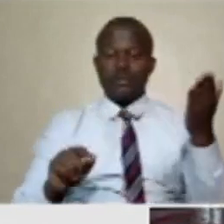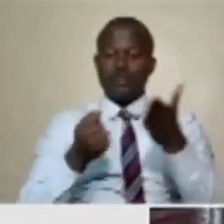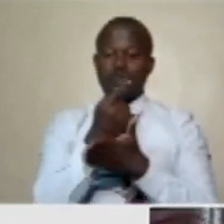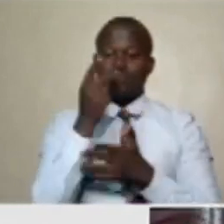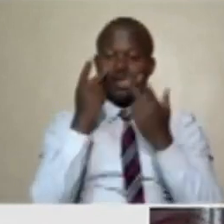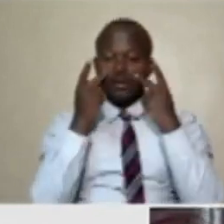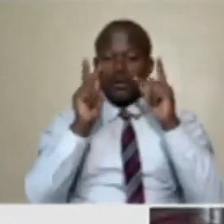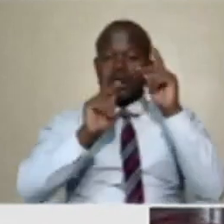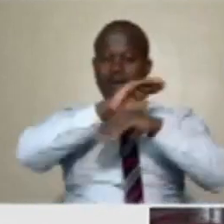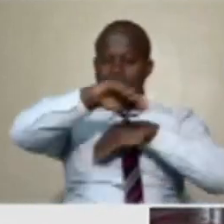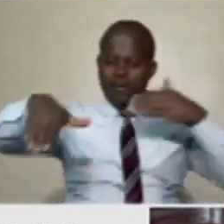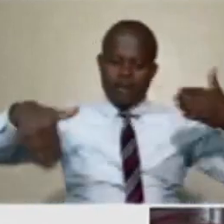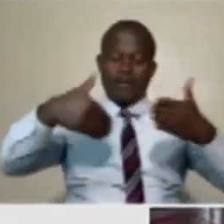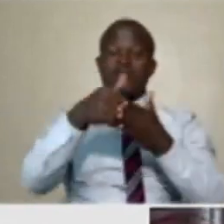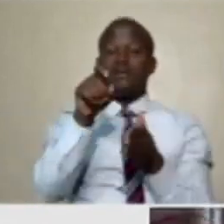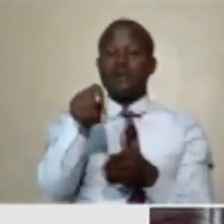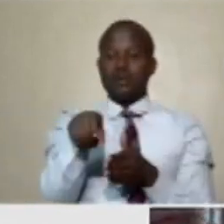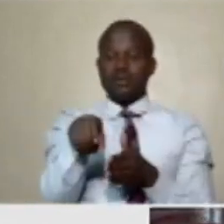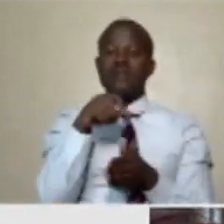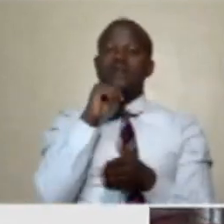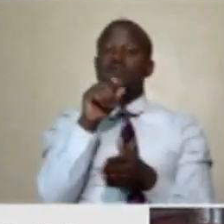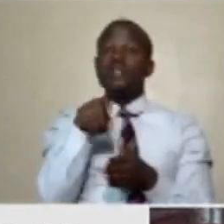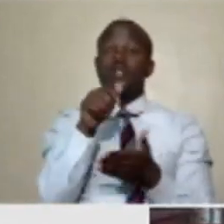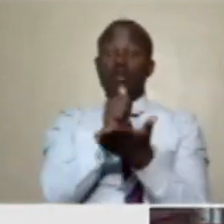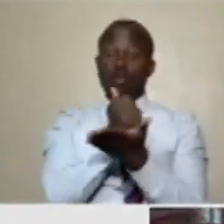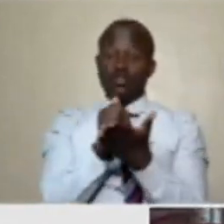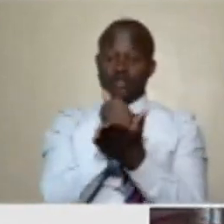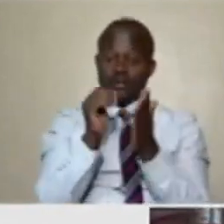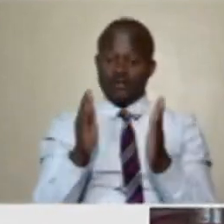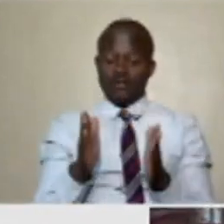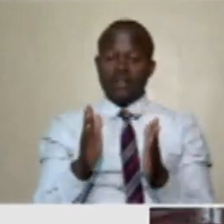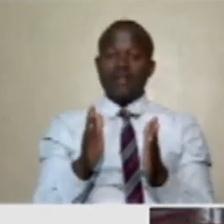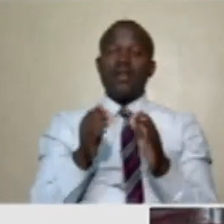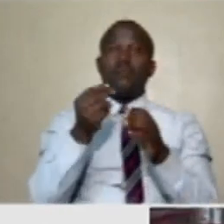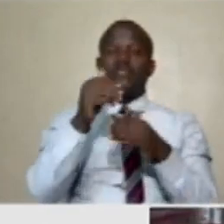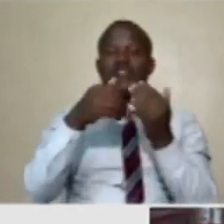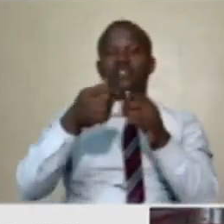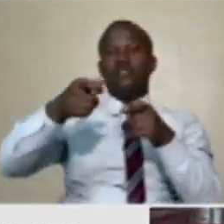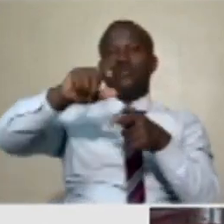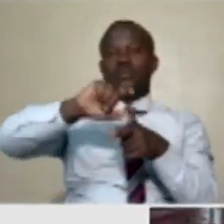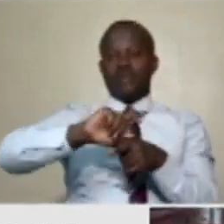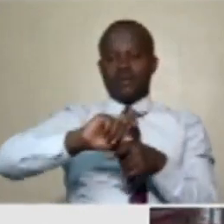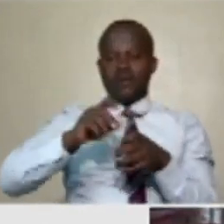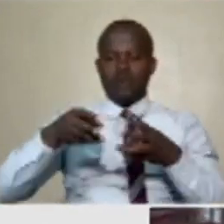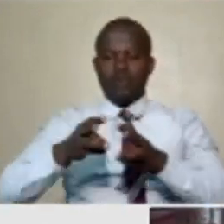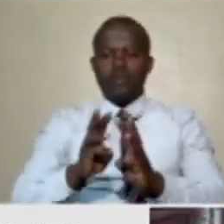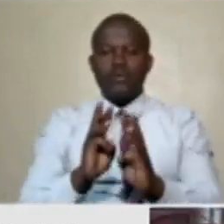abantu bose bayigombwa tudakeneye ama audit yaragiye yongera ku